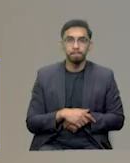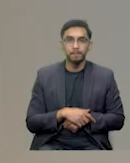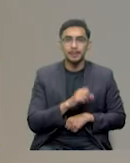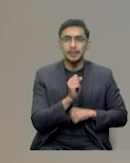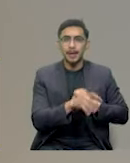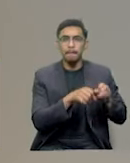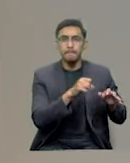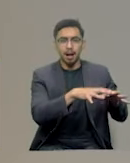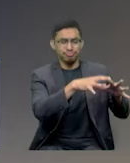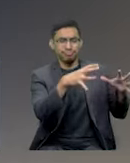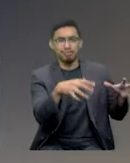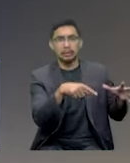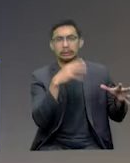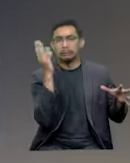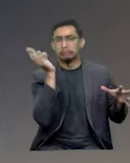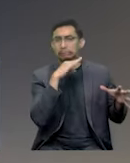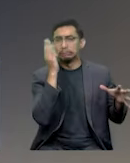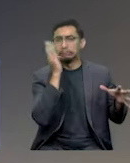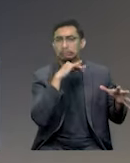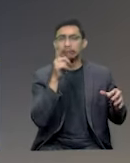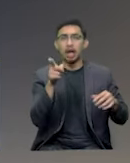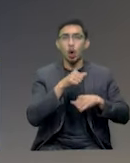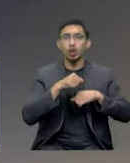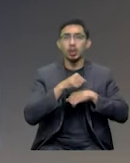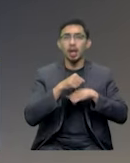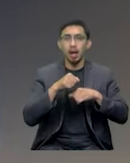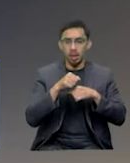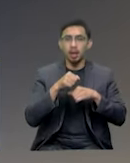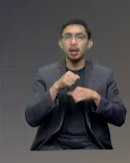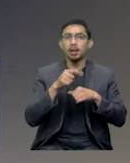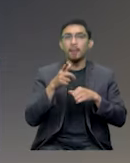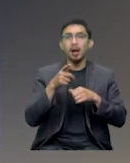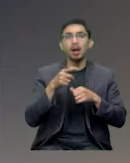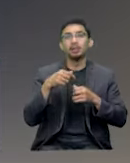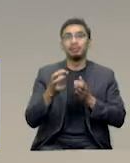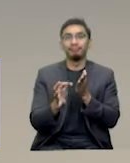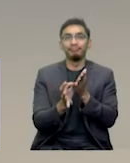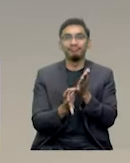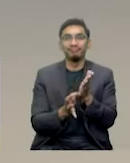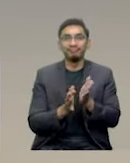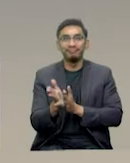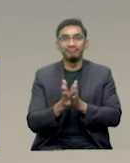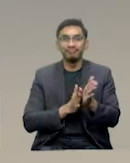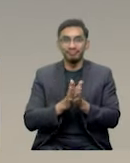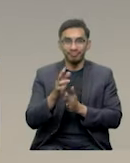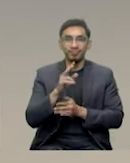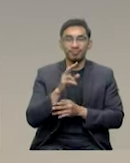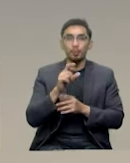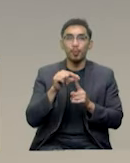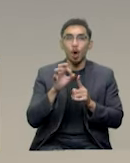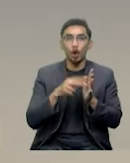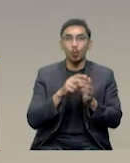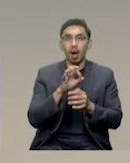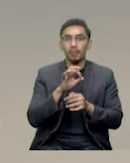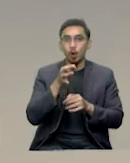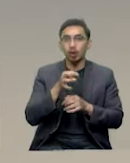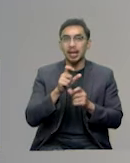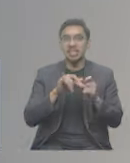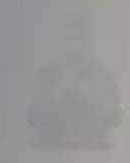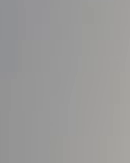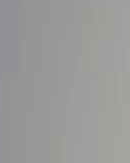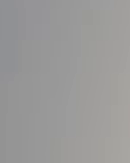Tumpukan sampah berbau busuk dikeluhkan seluruh kontingen cabur sepatu roda PON 2024 di alun-alun Kota Sigli Aceh.